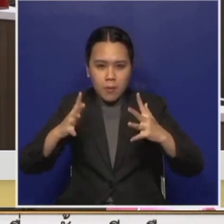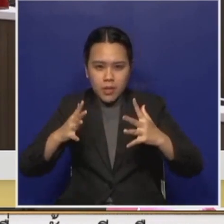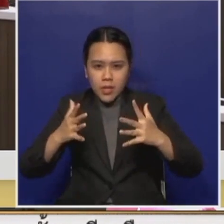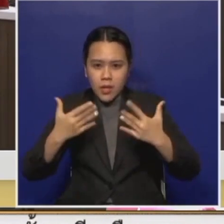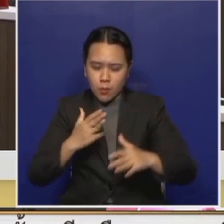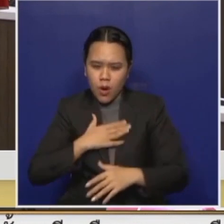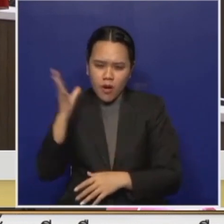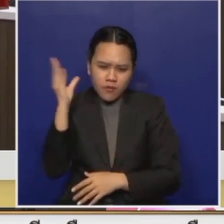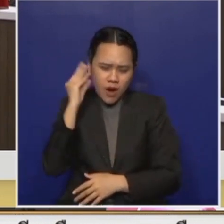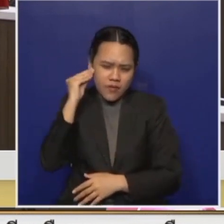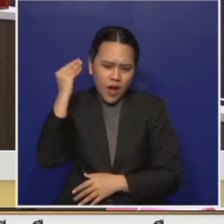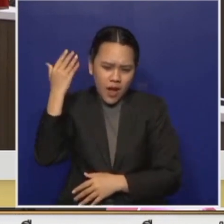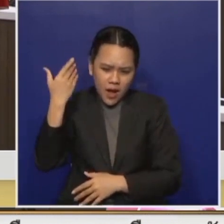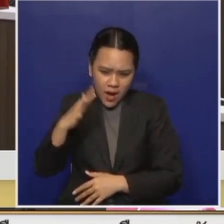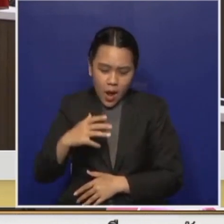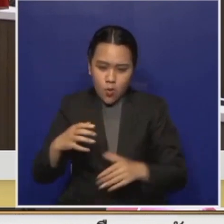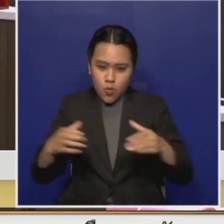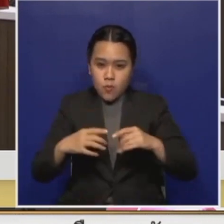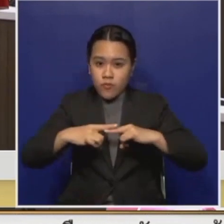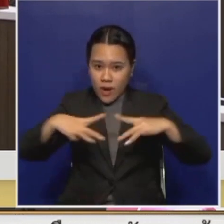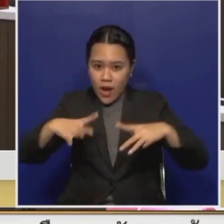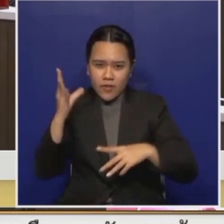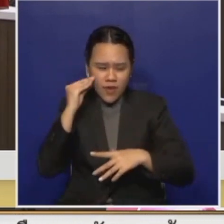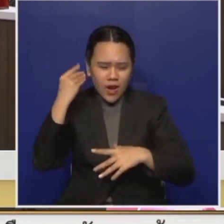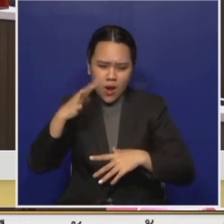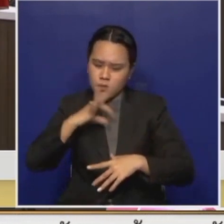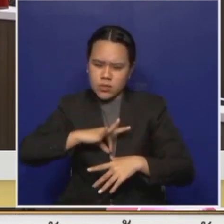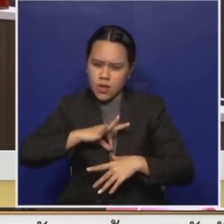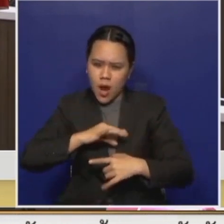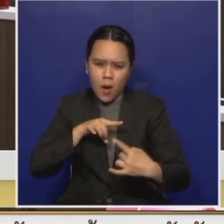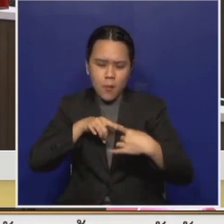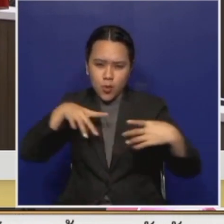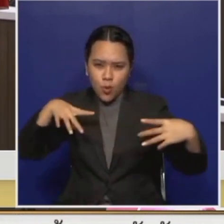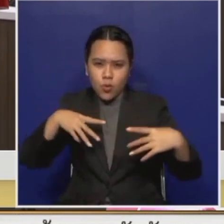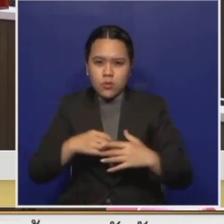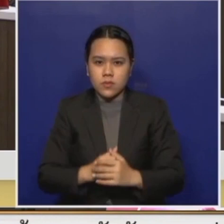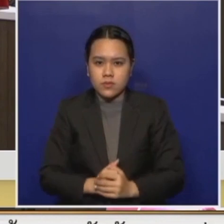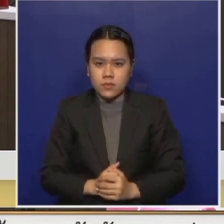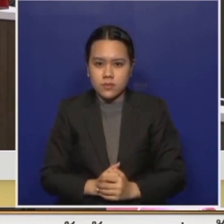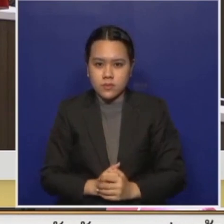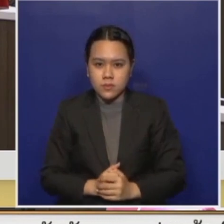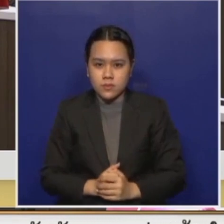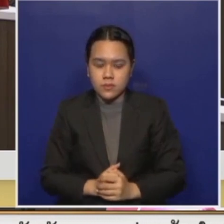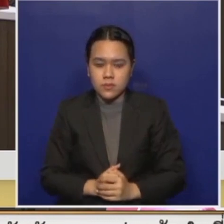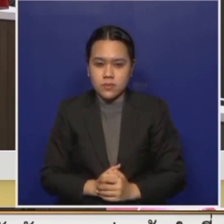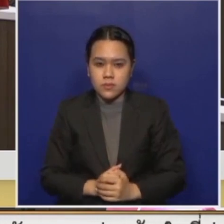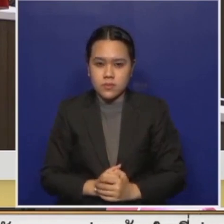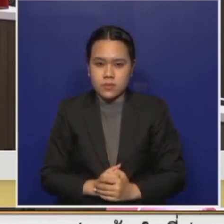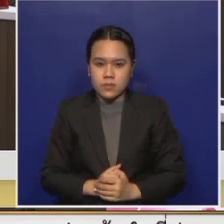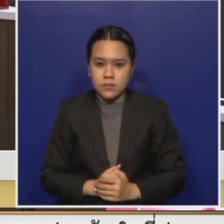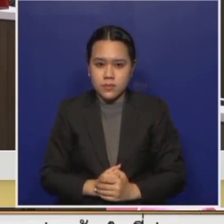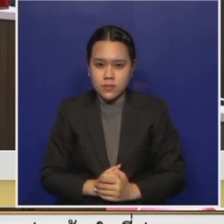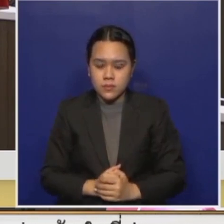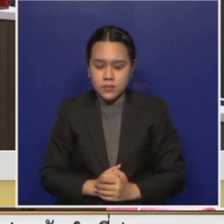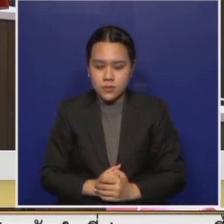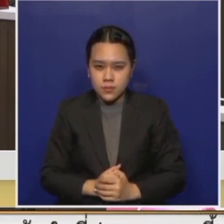เลยโดยชพผมทเป็นฝ่ายค้านะครบทเปพวกอผดปลายทํานานคร